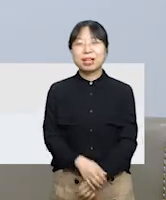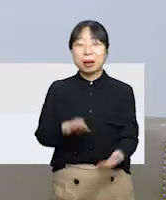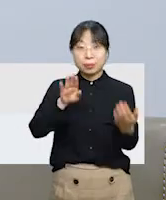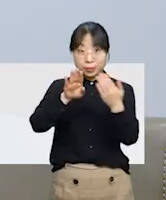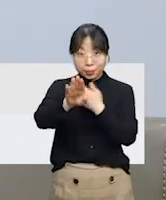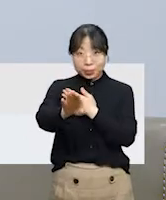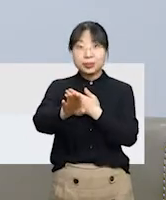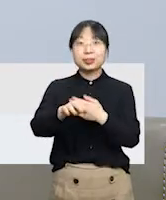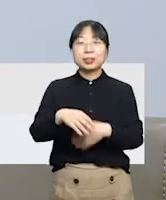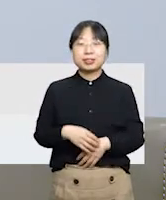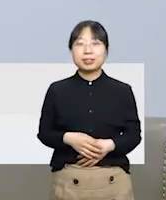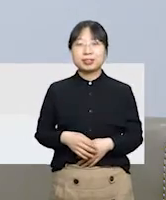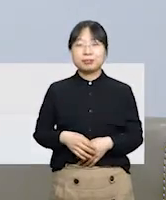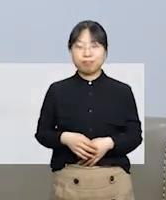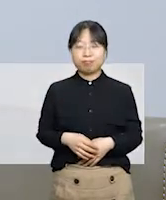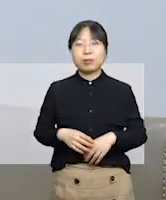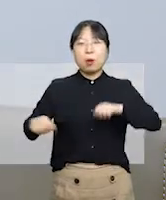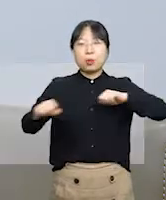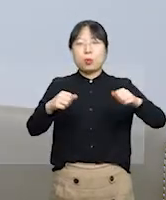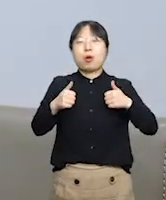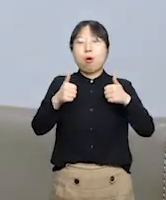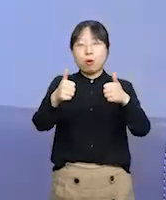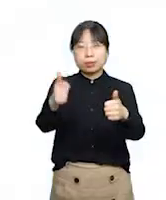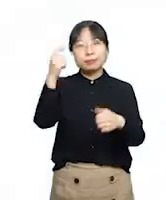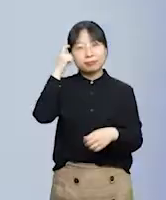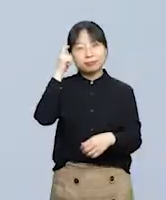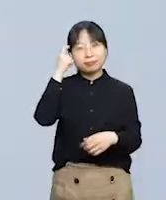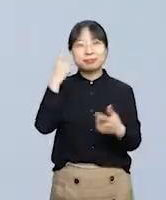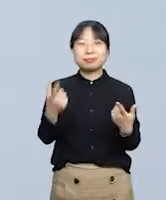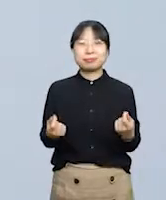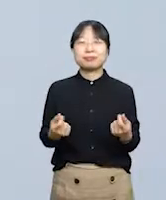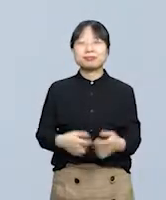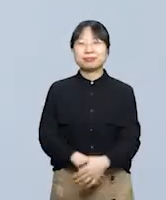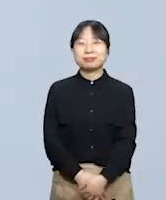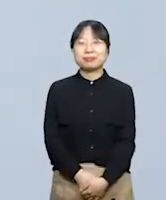앞으로도 열심히 한번 해볼 생각입니다.